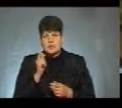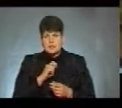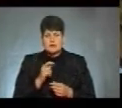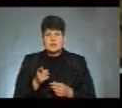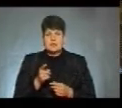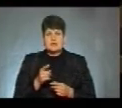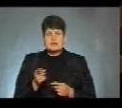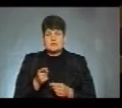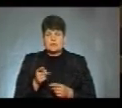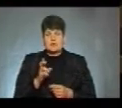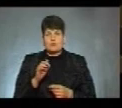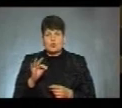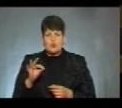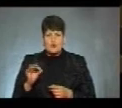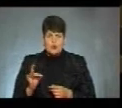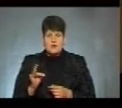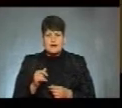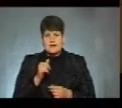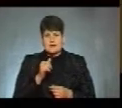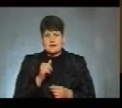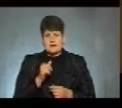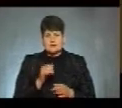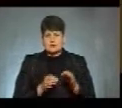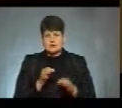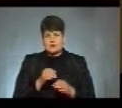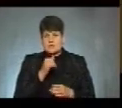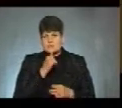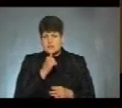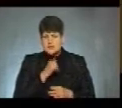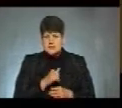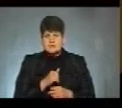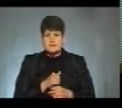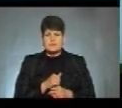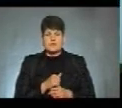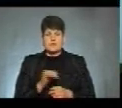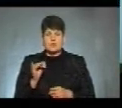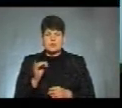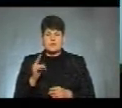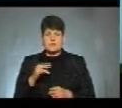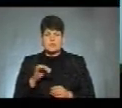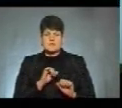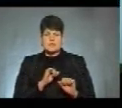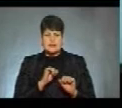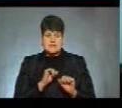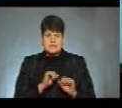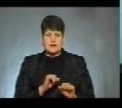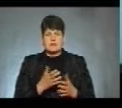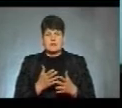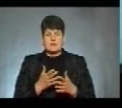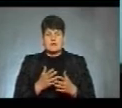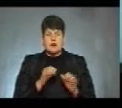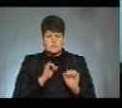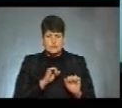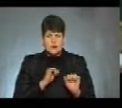Тернопільського бюро судово-медичної експертизи. Юрій Демкович, захисник підозрюваного Сергія Терендеха, який брав участь у